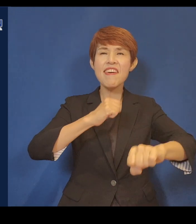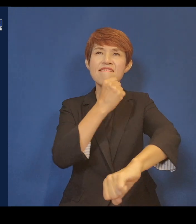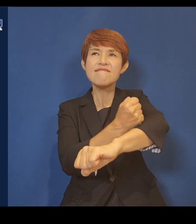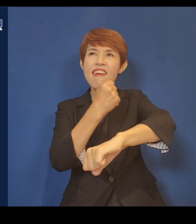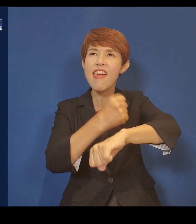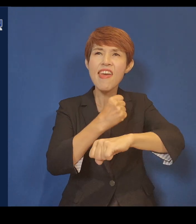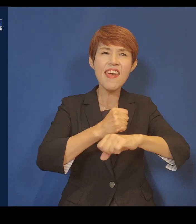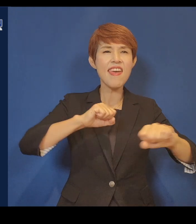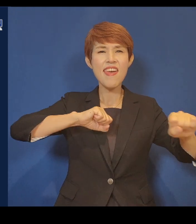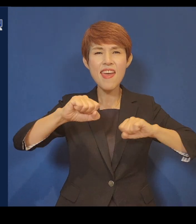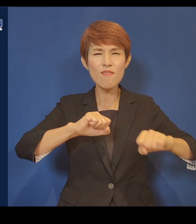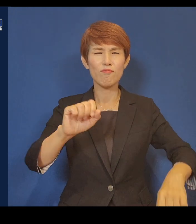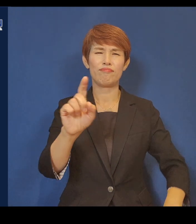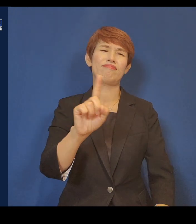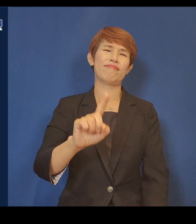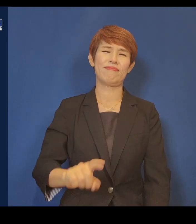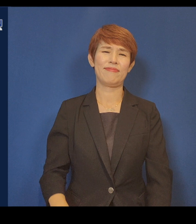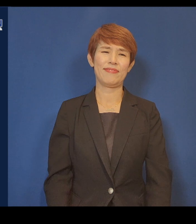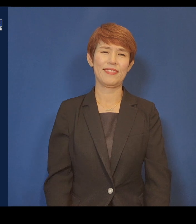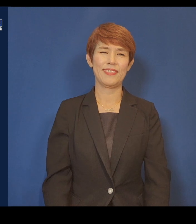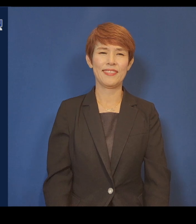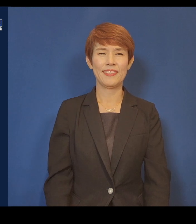업적에 남겨보겠다고.